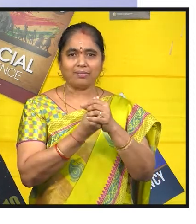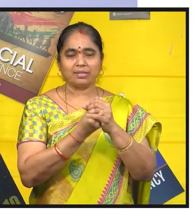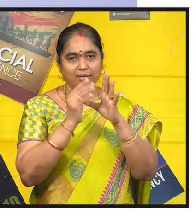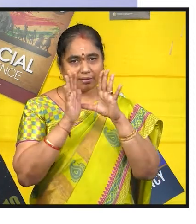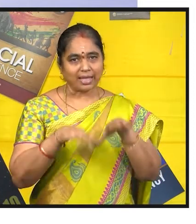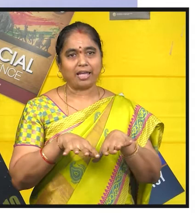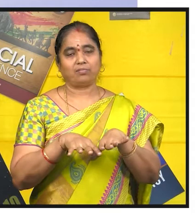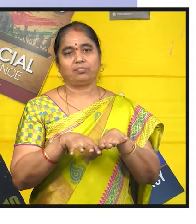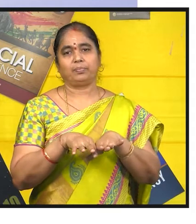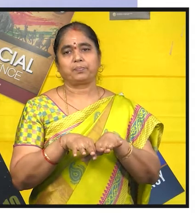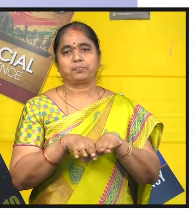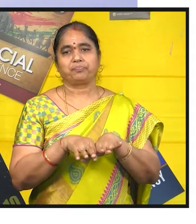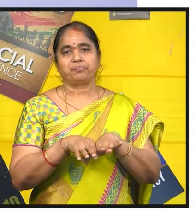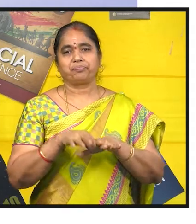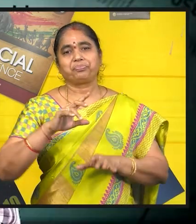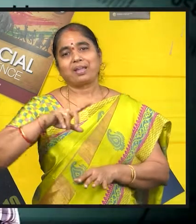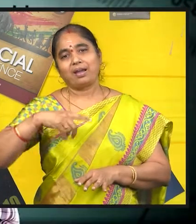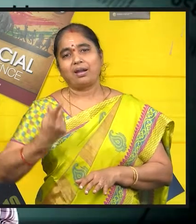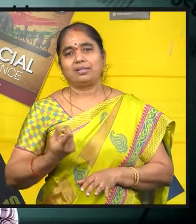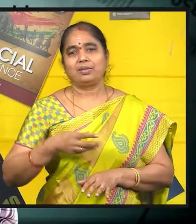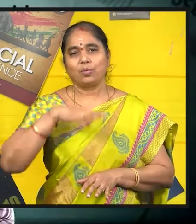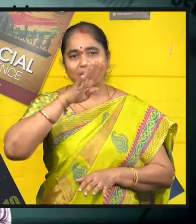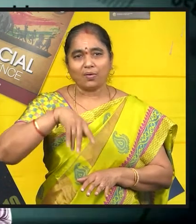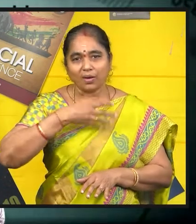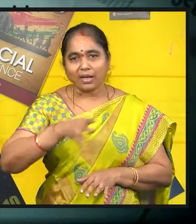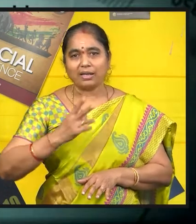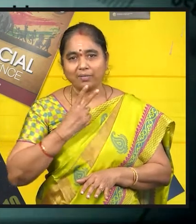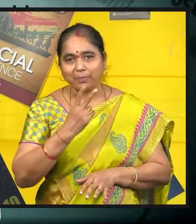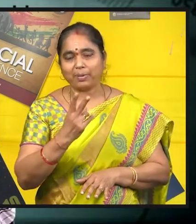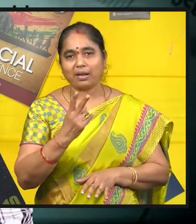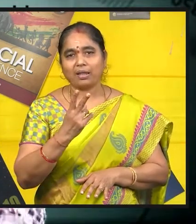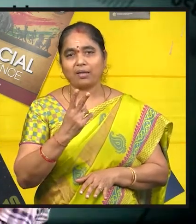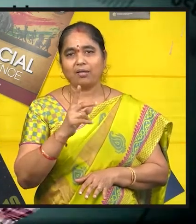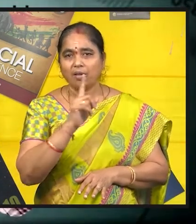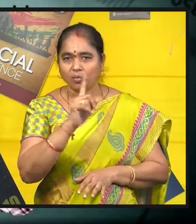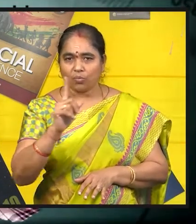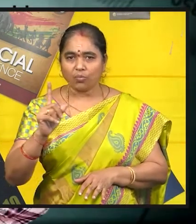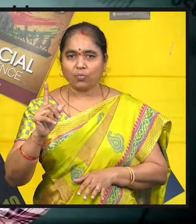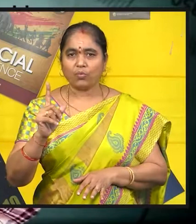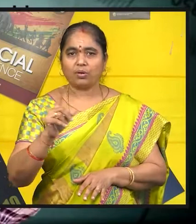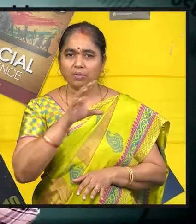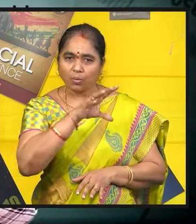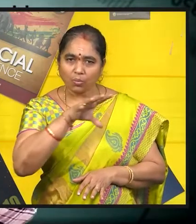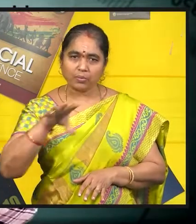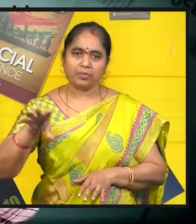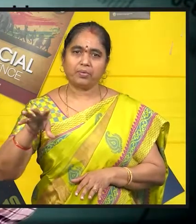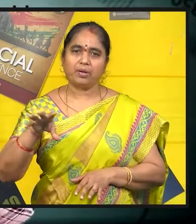புரோட்டானை சார்ந்தது அல்ல. இப்போ அடுத்த ஒரு டேபிளுக்கு வரோம். வரும்பொழுது என்ன பார்க்குறோம் அப்படின்னு சொன்னால் ஒவ்வொரு